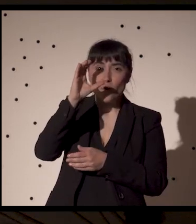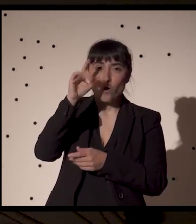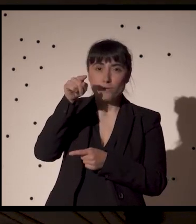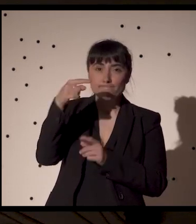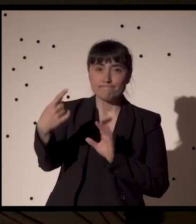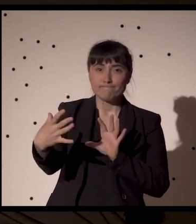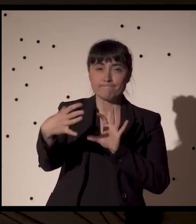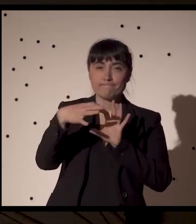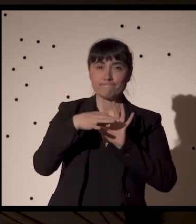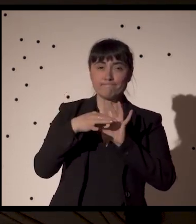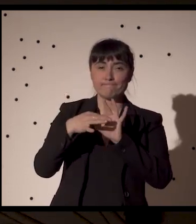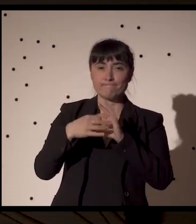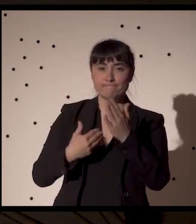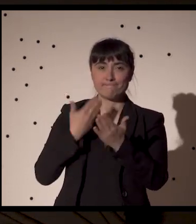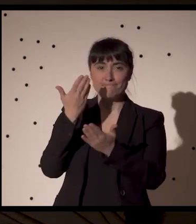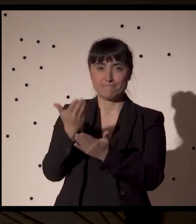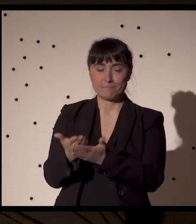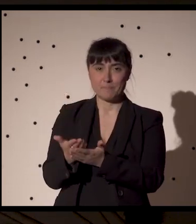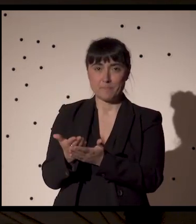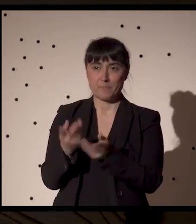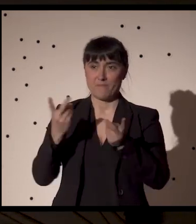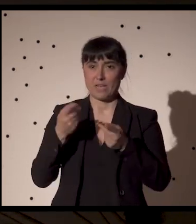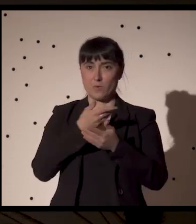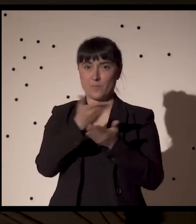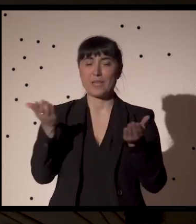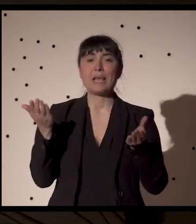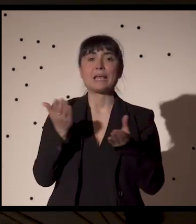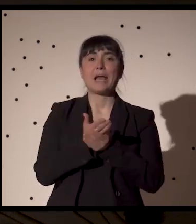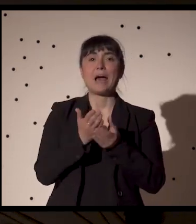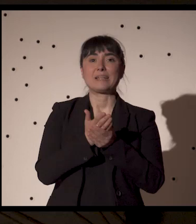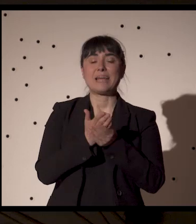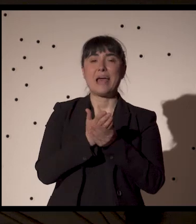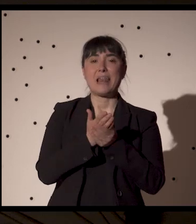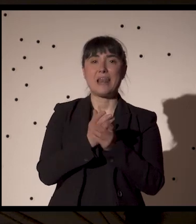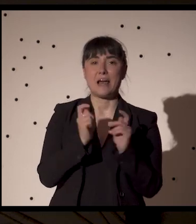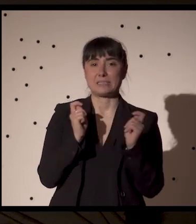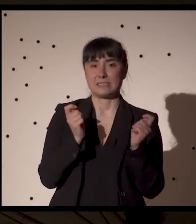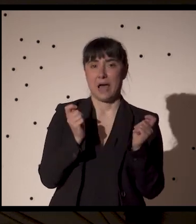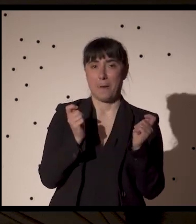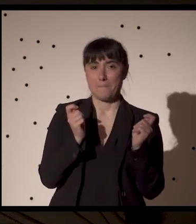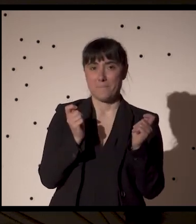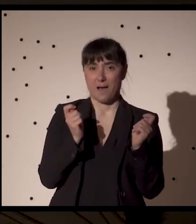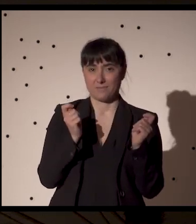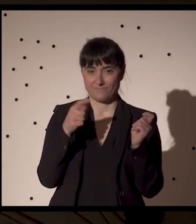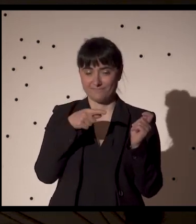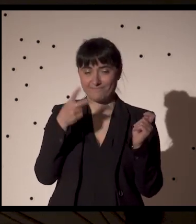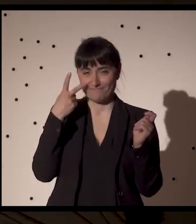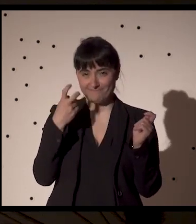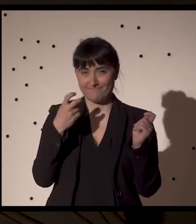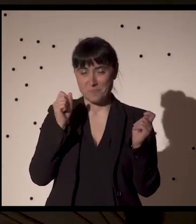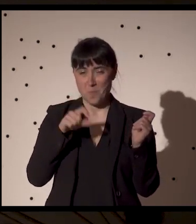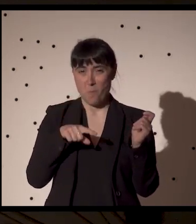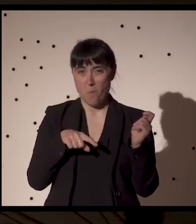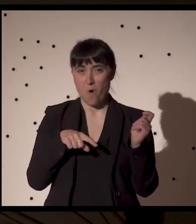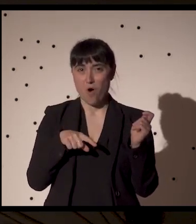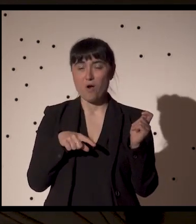in una cartella stampa che sintesi di un lavoro davvero importante del quale tengo molto a ringraziare non